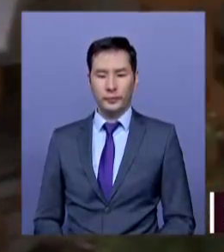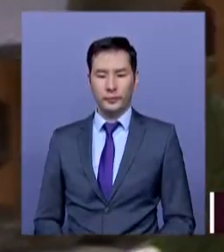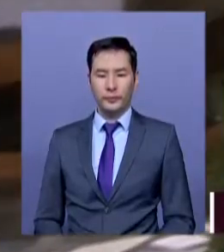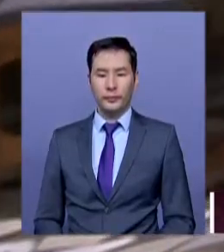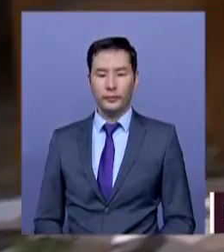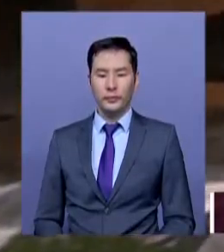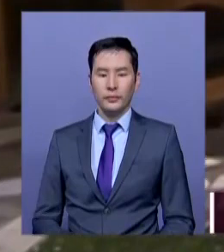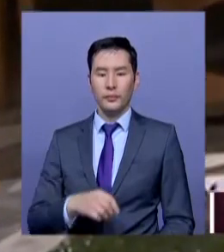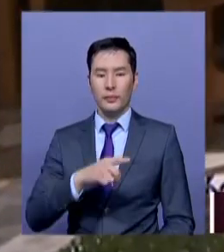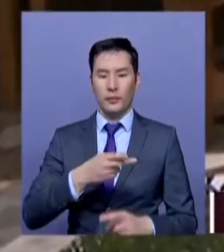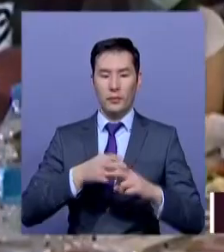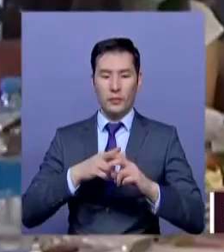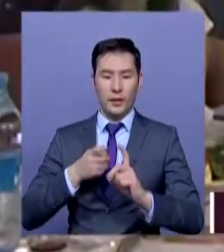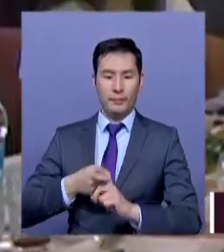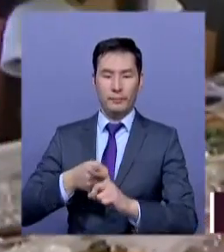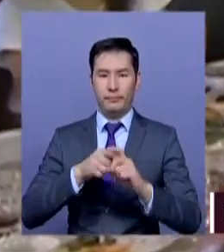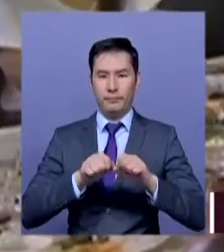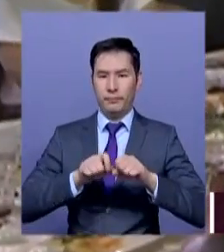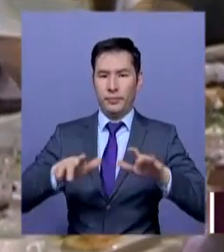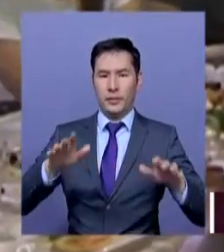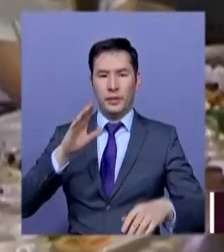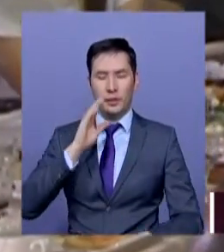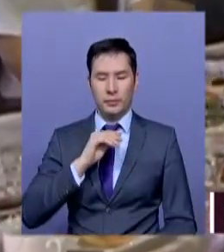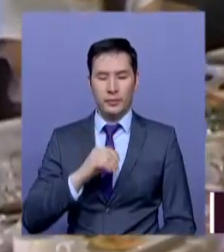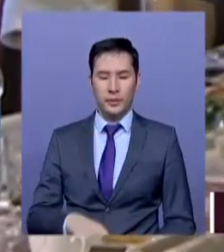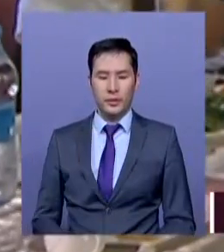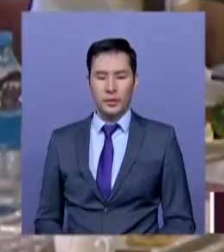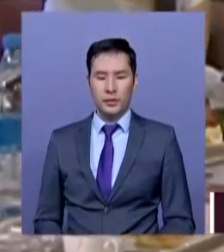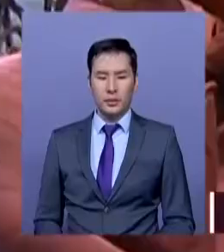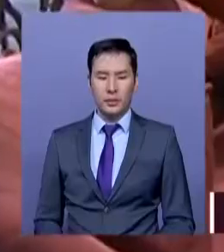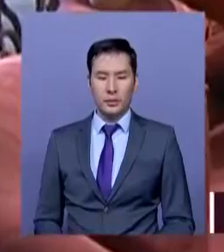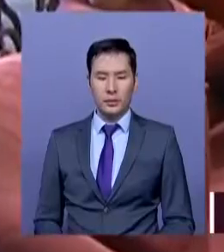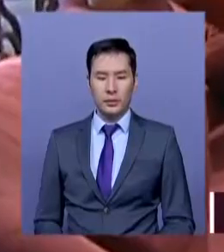Бұл инфекцияның таралу қаупін одан сайын арттыратынын ескертеді.